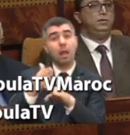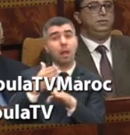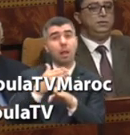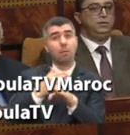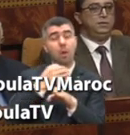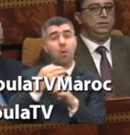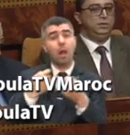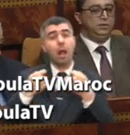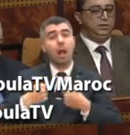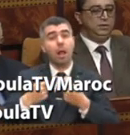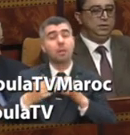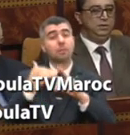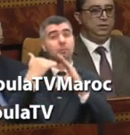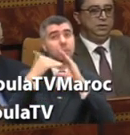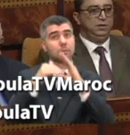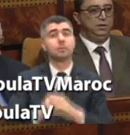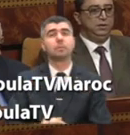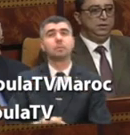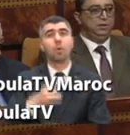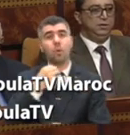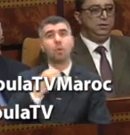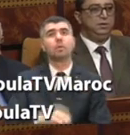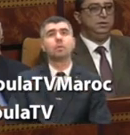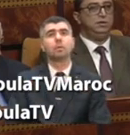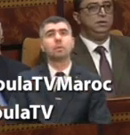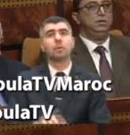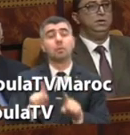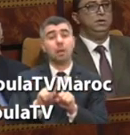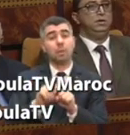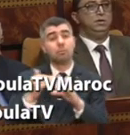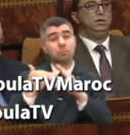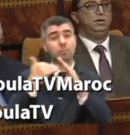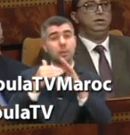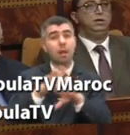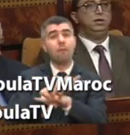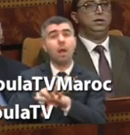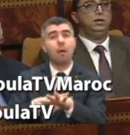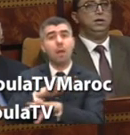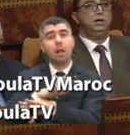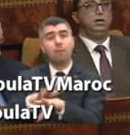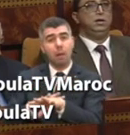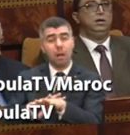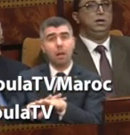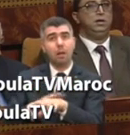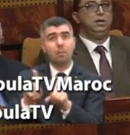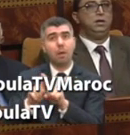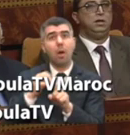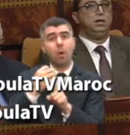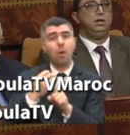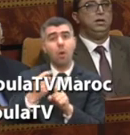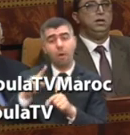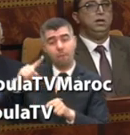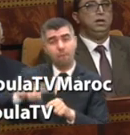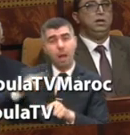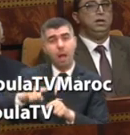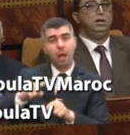لهذا الموضوع. كنطلبوا من الرئاسة باش تتم مراسلة العمال والولات بهذا الأمر، يبقوا يتجنبوا لنا اليوم ديال